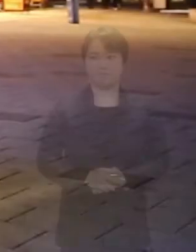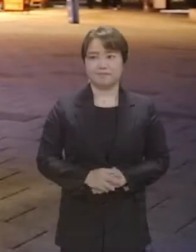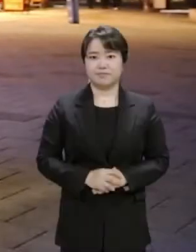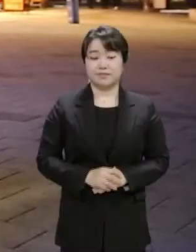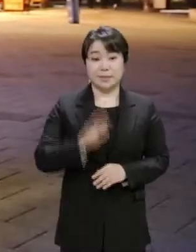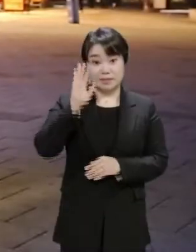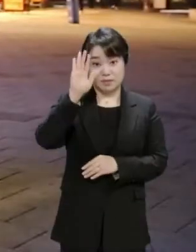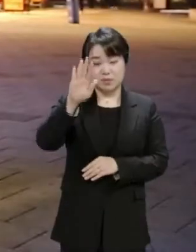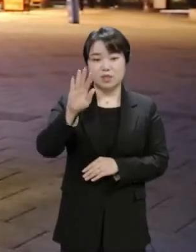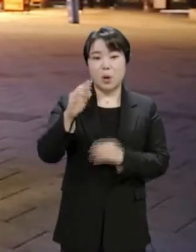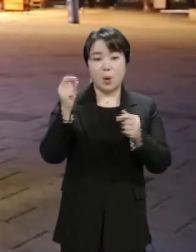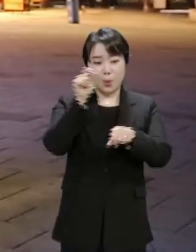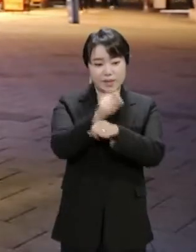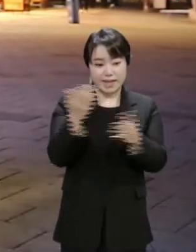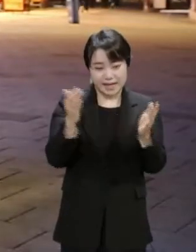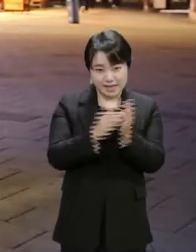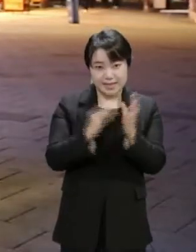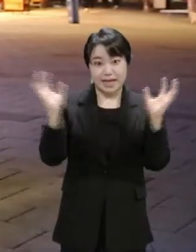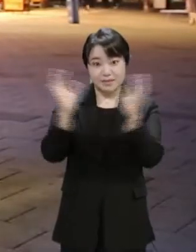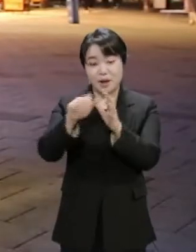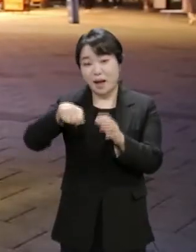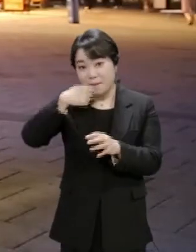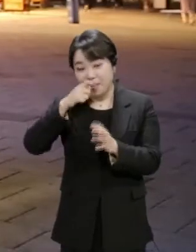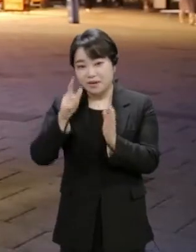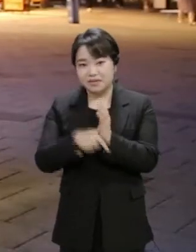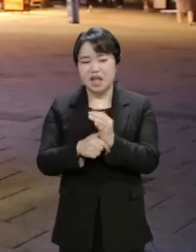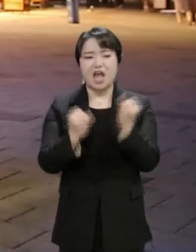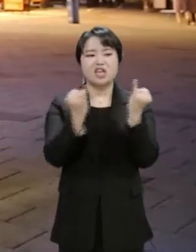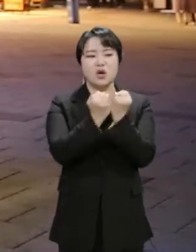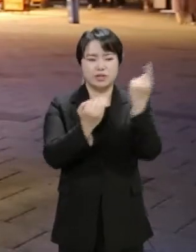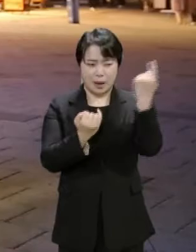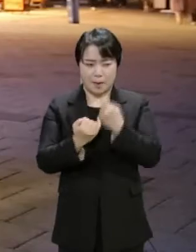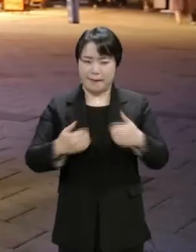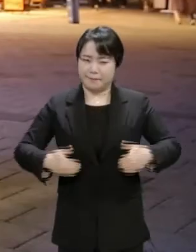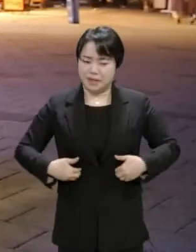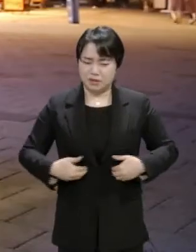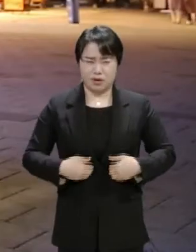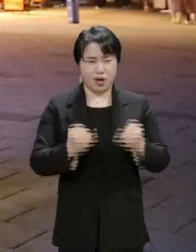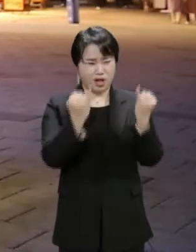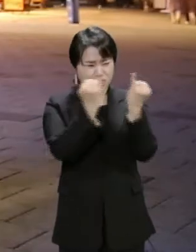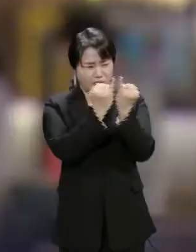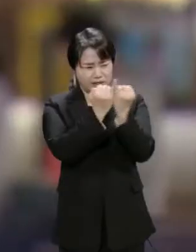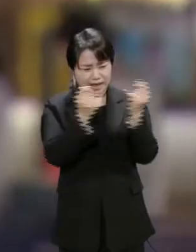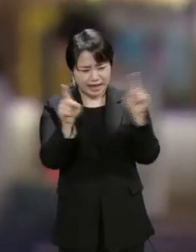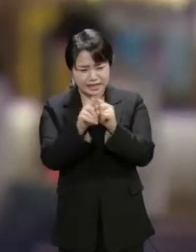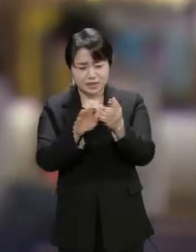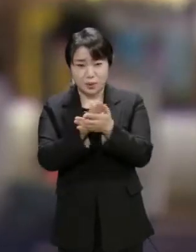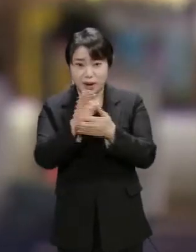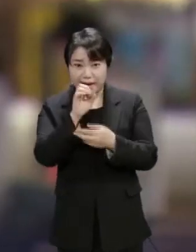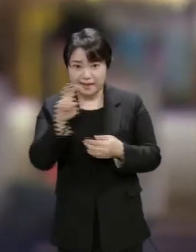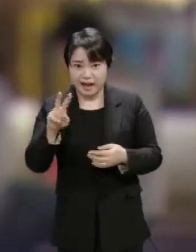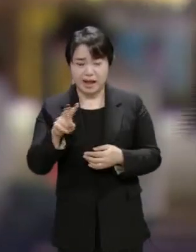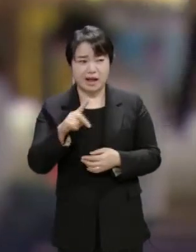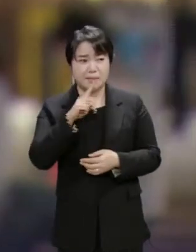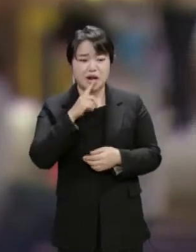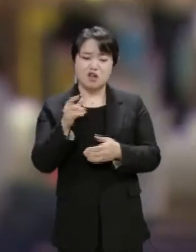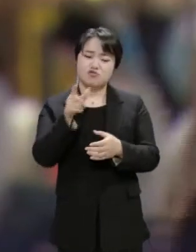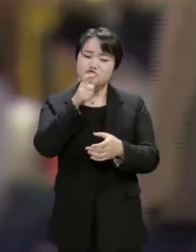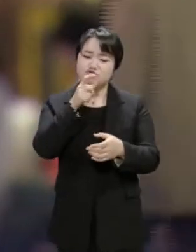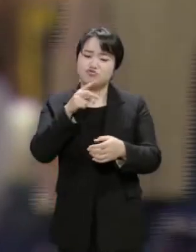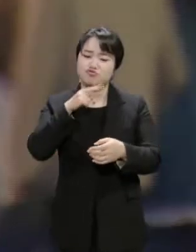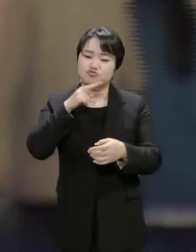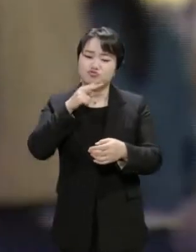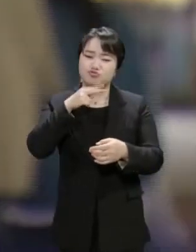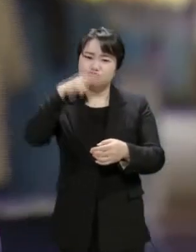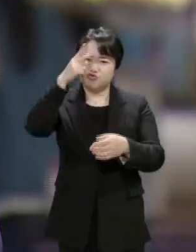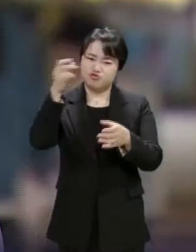이제 회식 같은 거 하거나 하면 좀 여자가 와야 된다, 여자가 뭐 같이 놀아야 된다 이런 게 술도 따라야 된다 이런 게 조금은